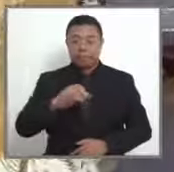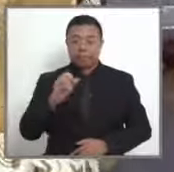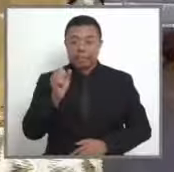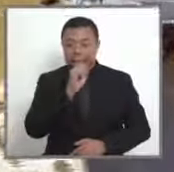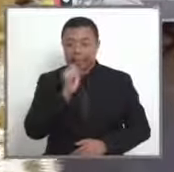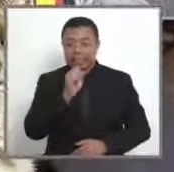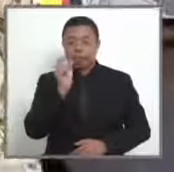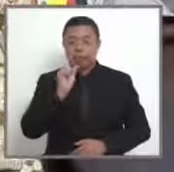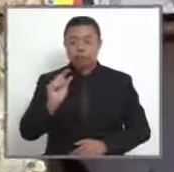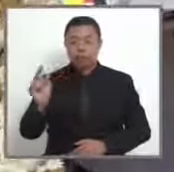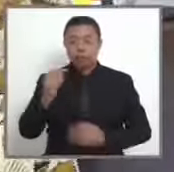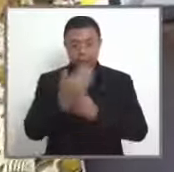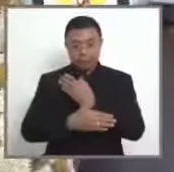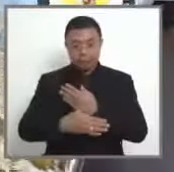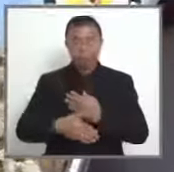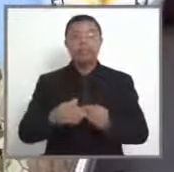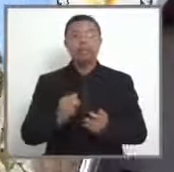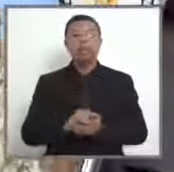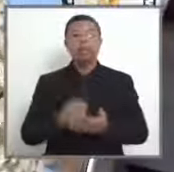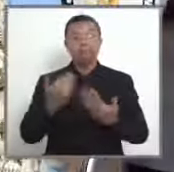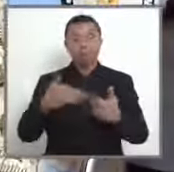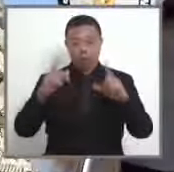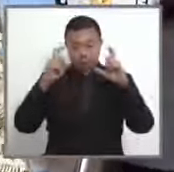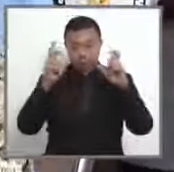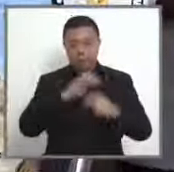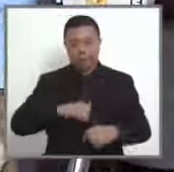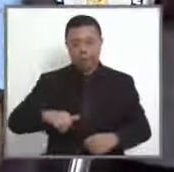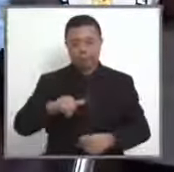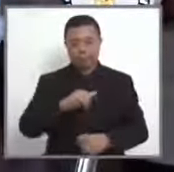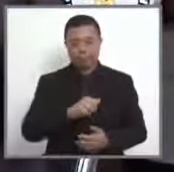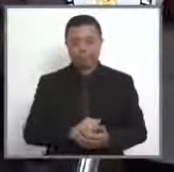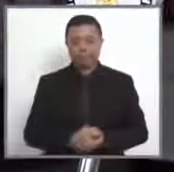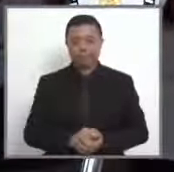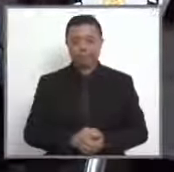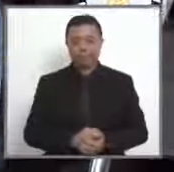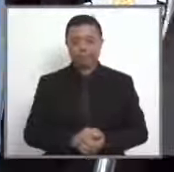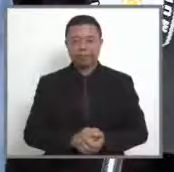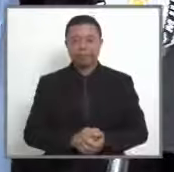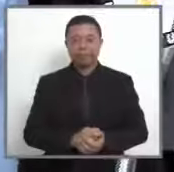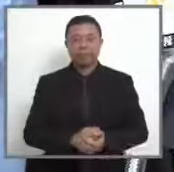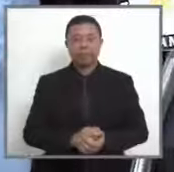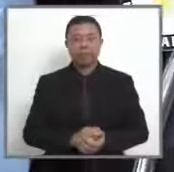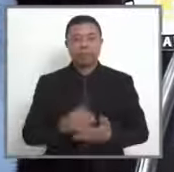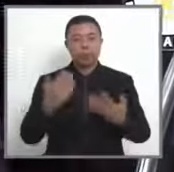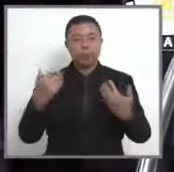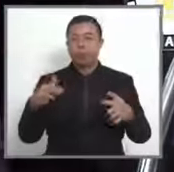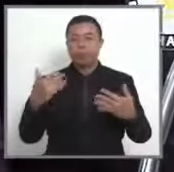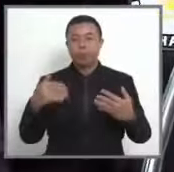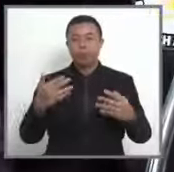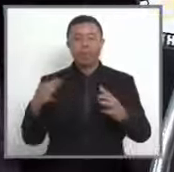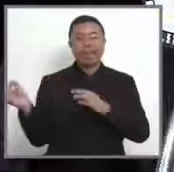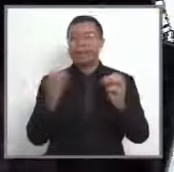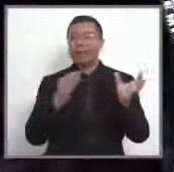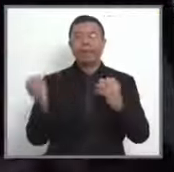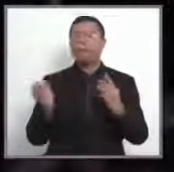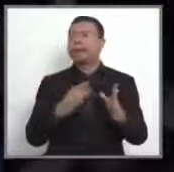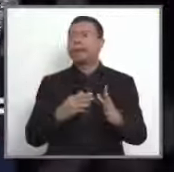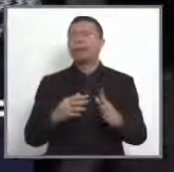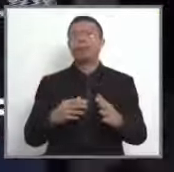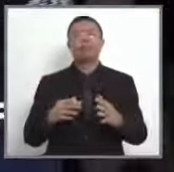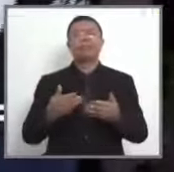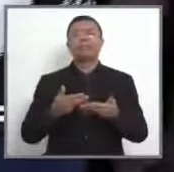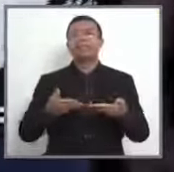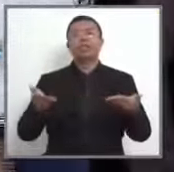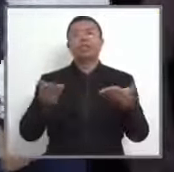Bagimu Negeri yang dilanjutkan dengan foto bersama. Ini luar biasa ya Andro ya. Debat berlangsung dengan